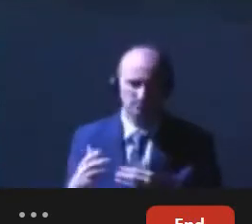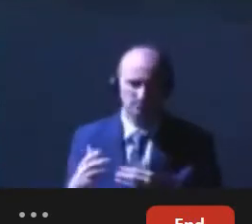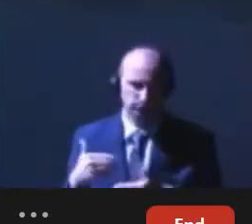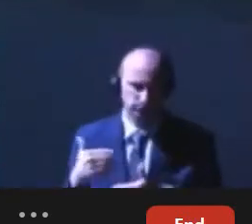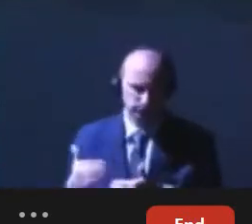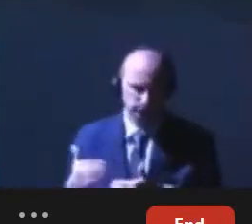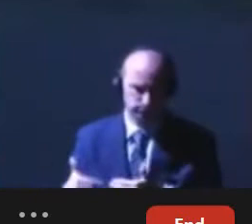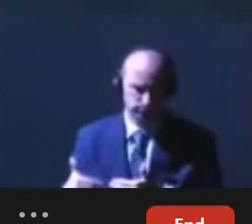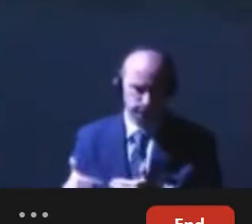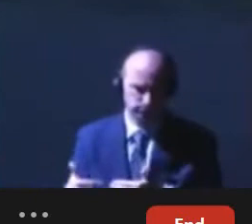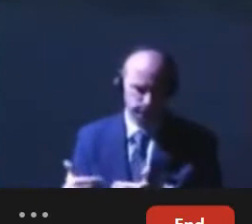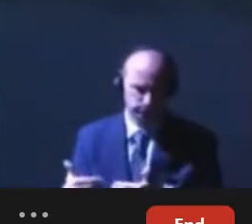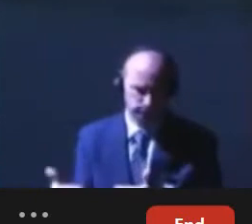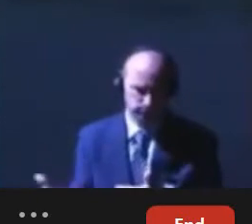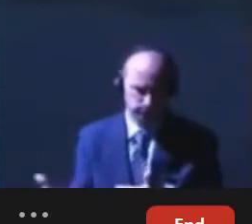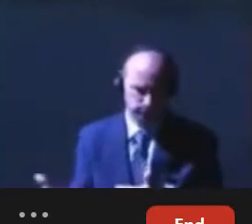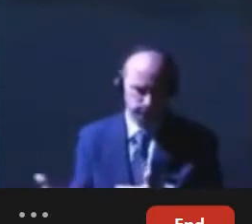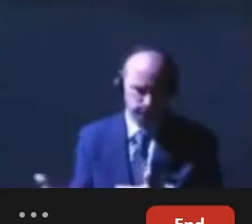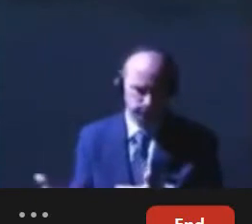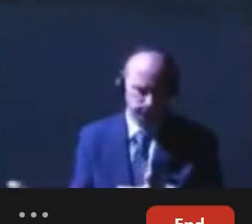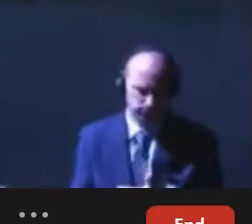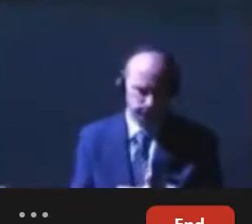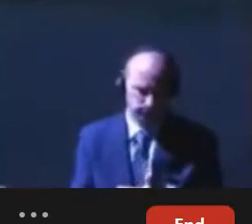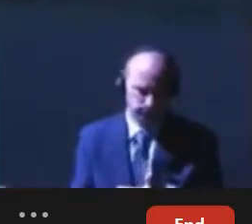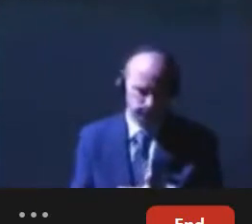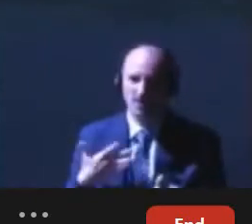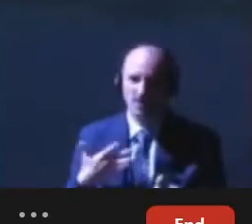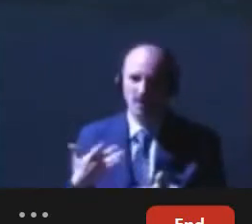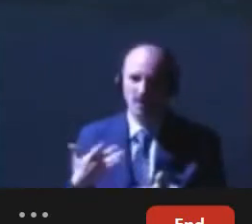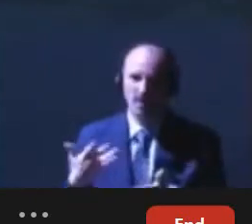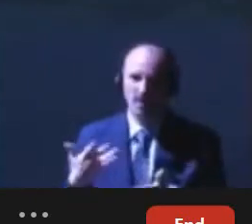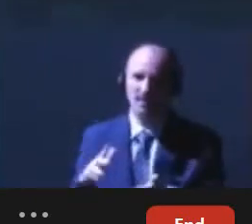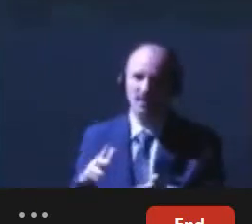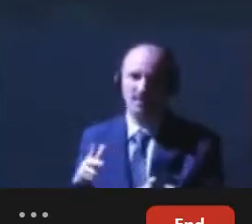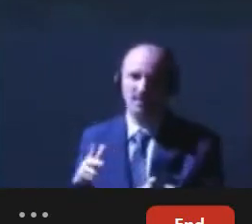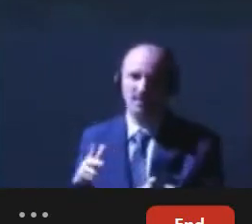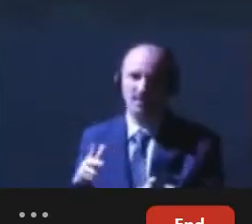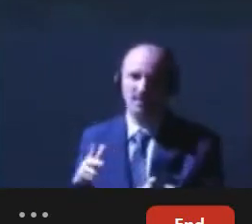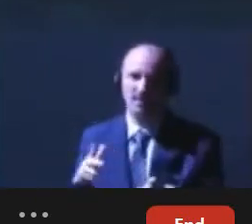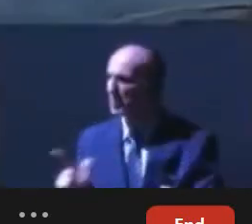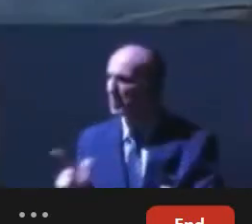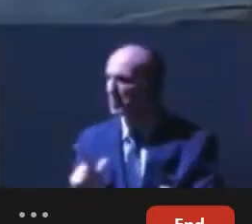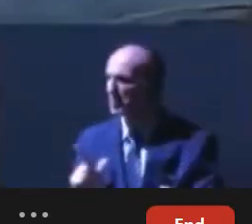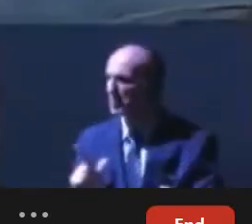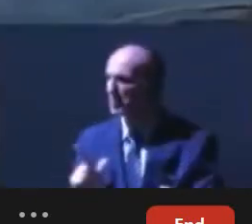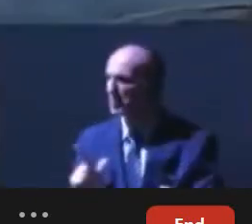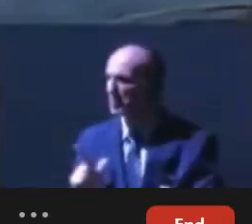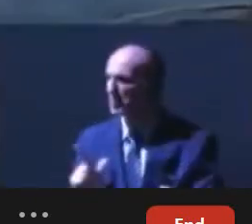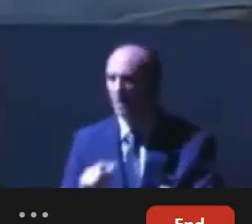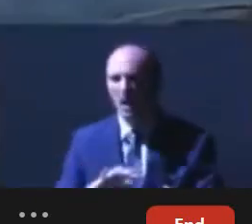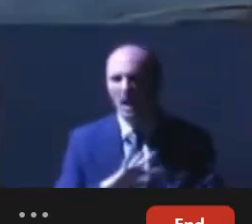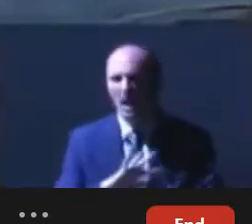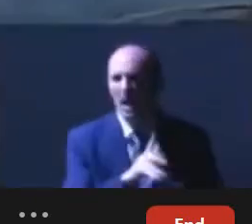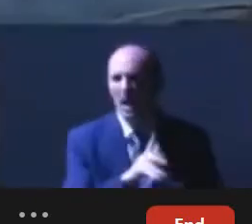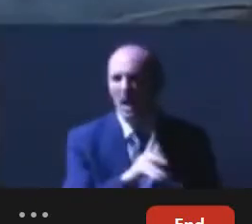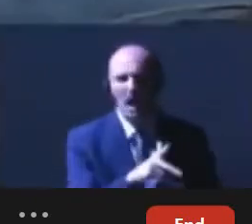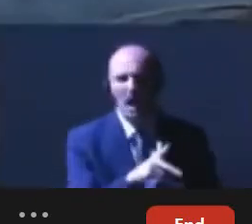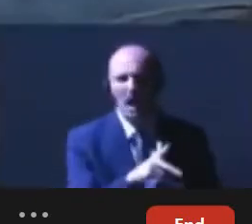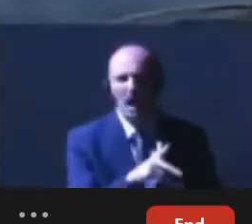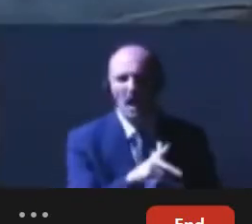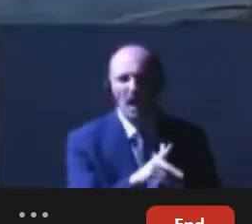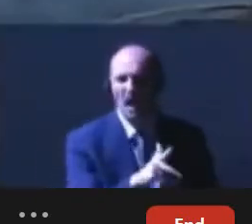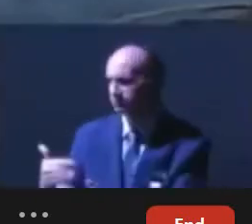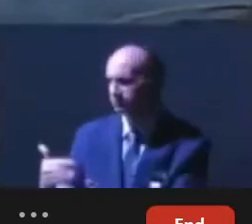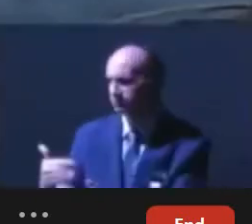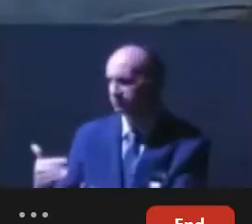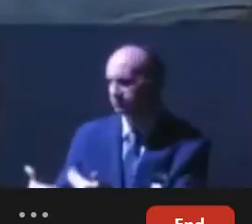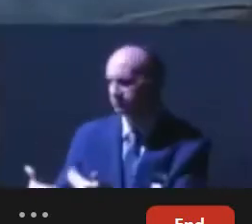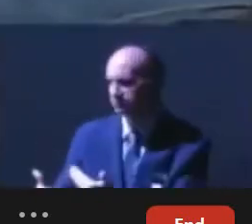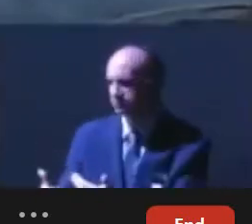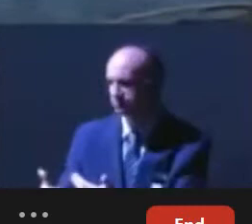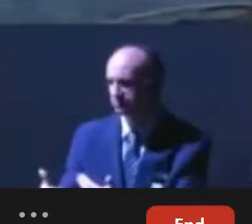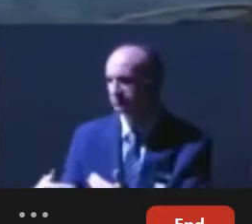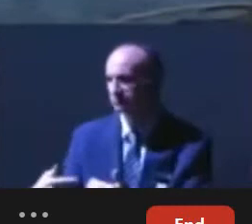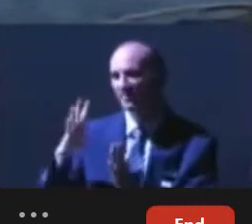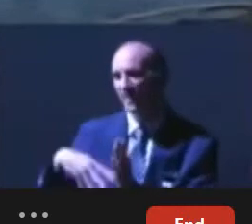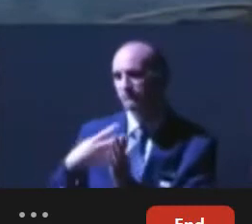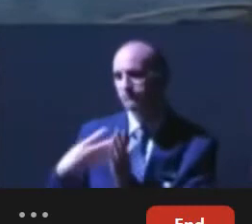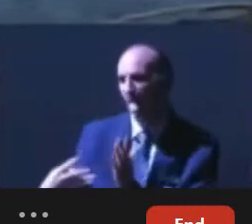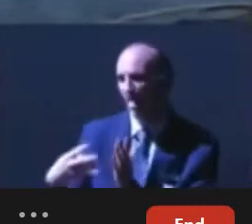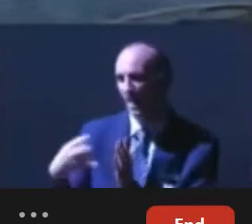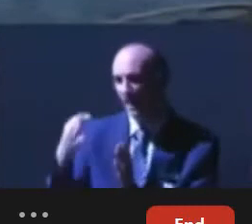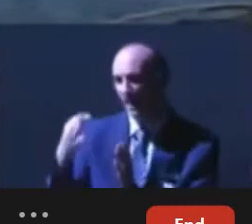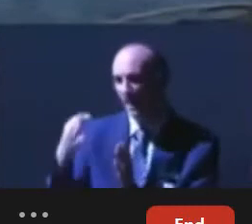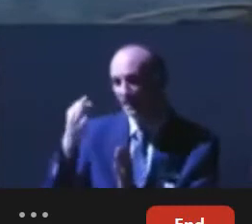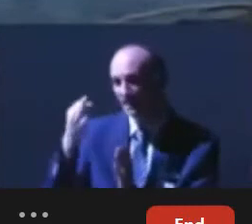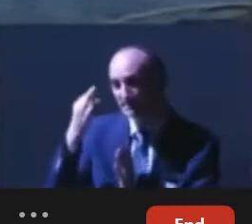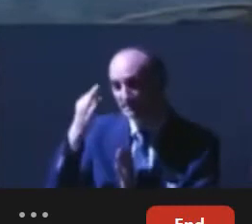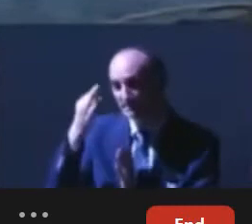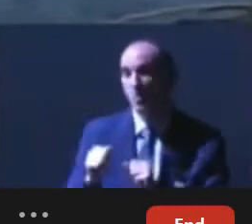này. Chúng ta anh lại chạy theo tốc rồi, không ai làm phiền chúng ta đâu. Tôi đã tạo cái bảng nữa, chúng ta tổ chức các cái